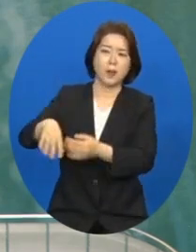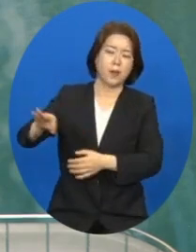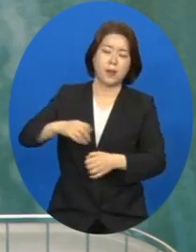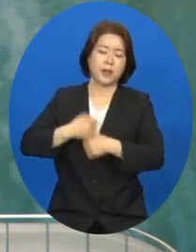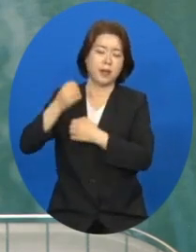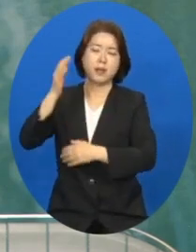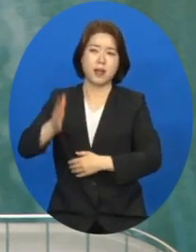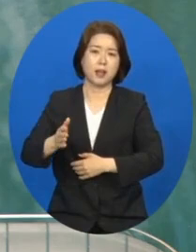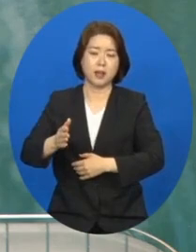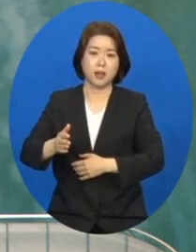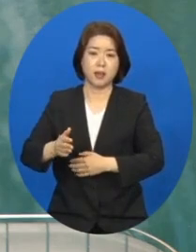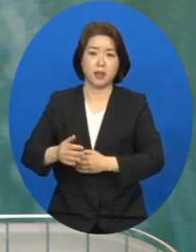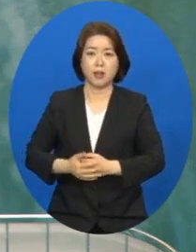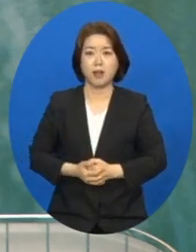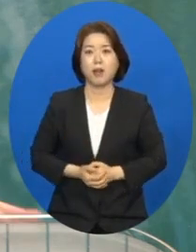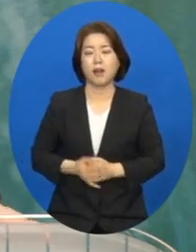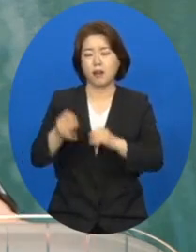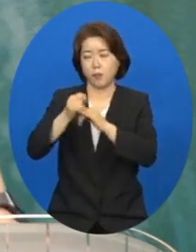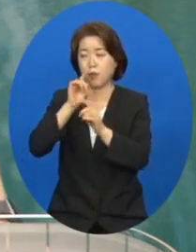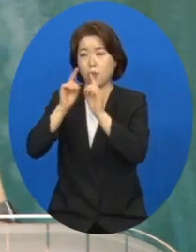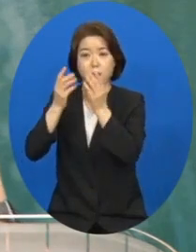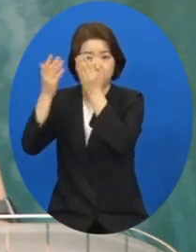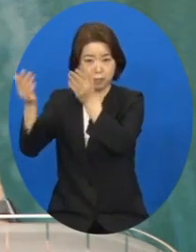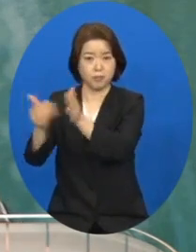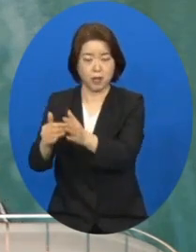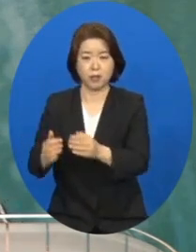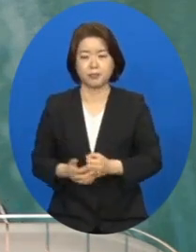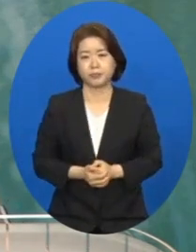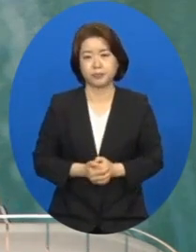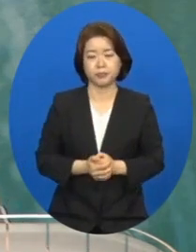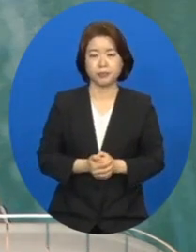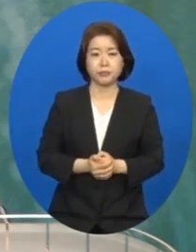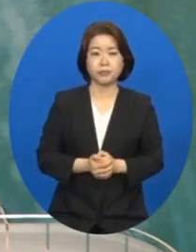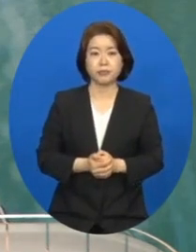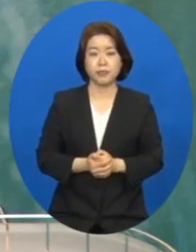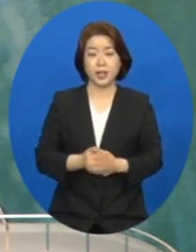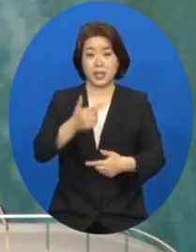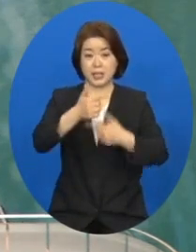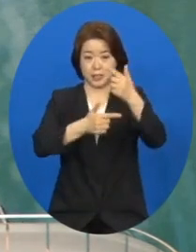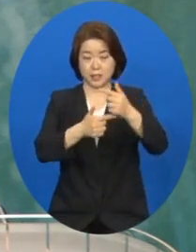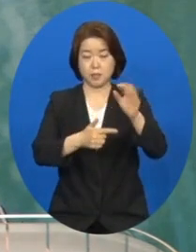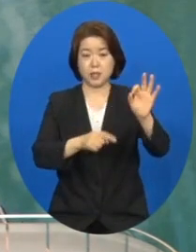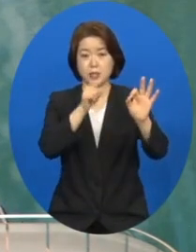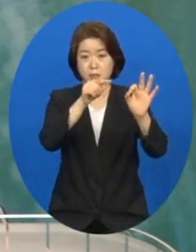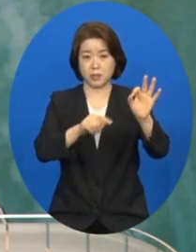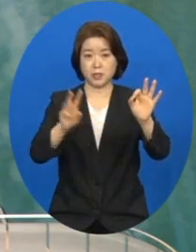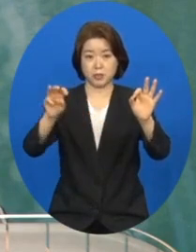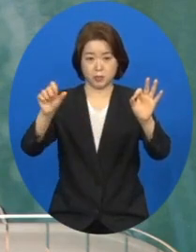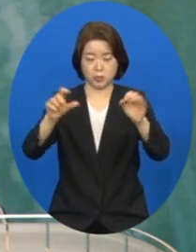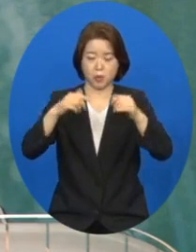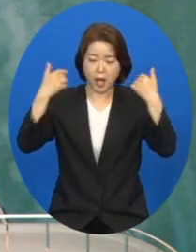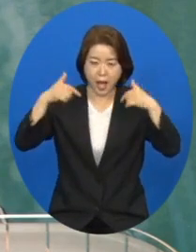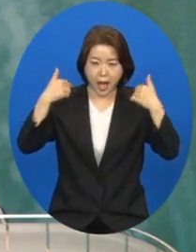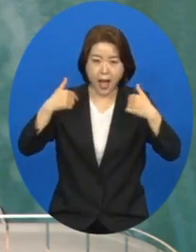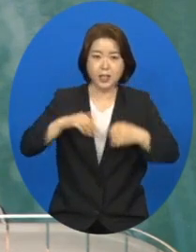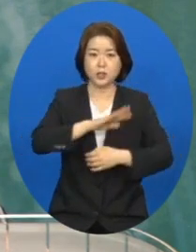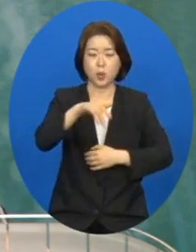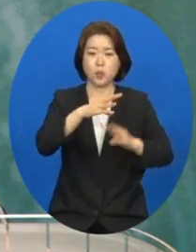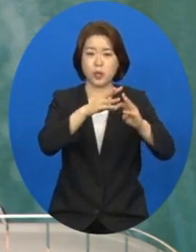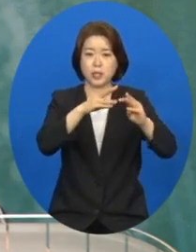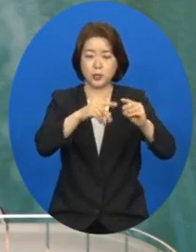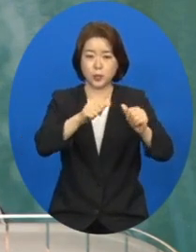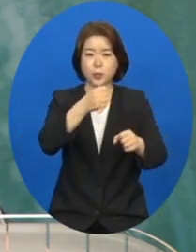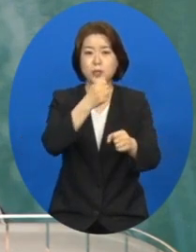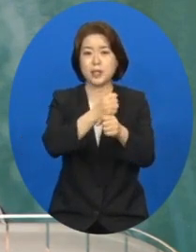하지 않겠습니다. 느헤미야 10장 35절입니다. 해마다 우리 토지 소산의 만물과